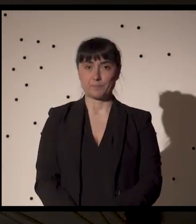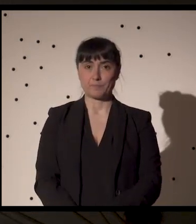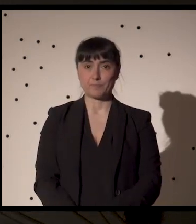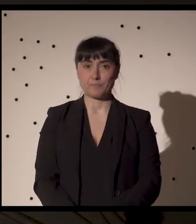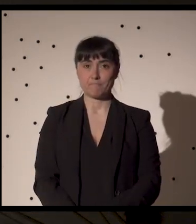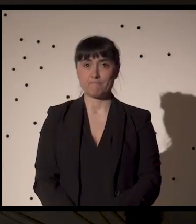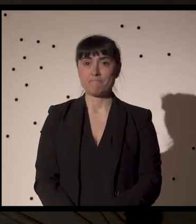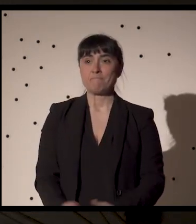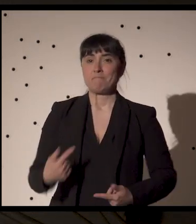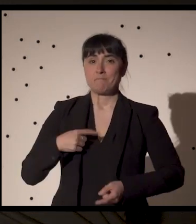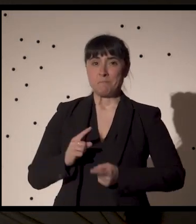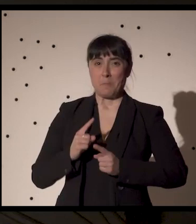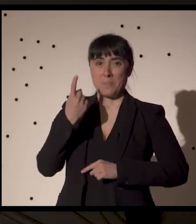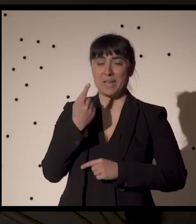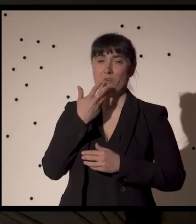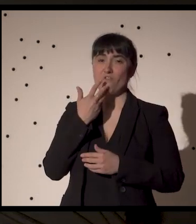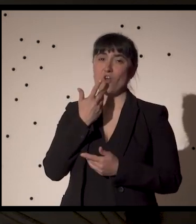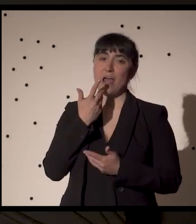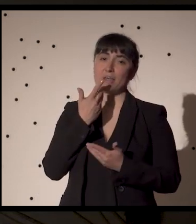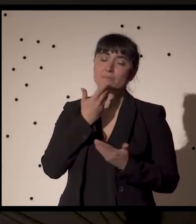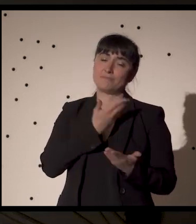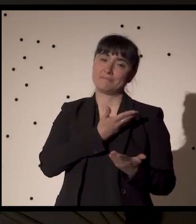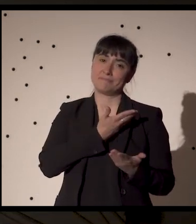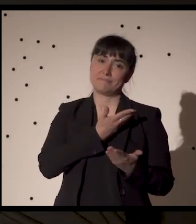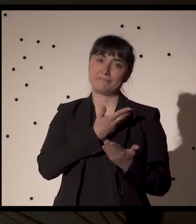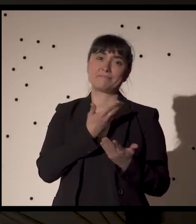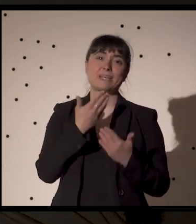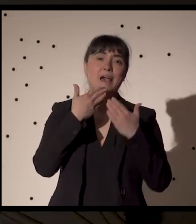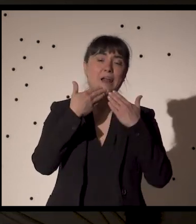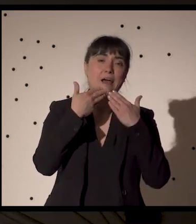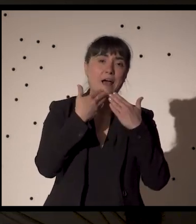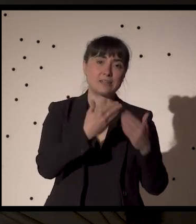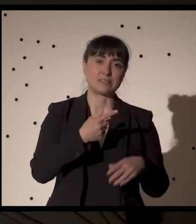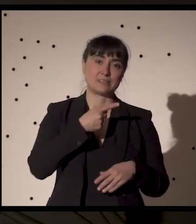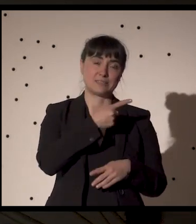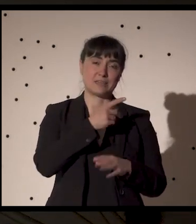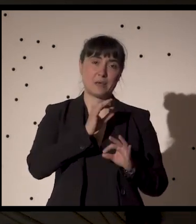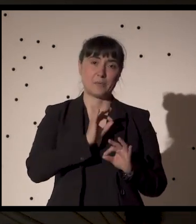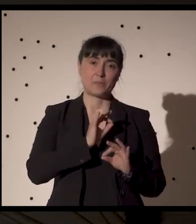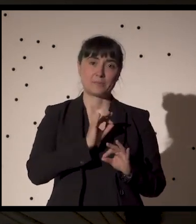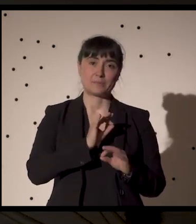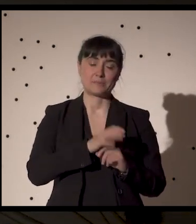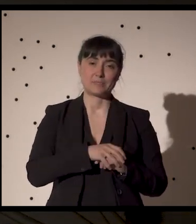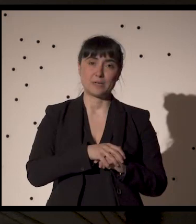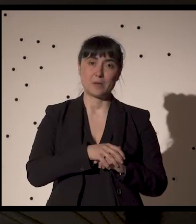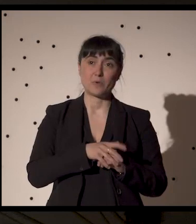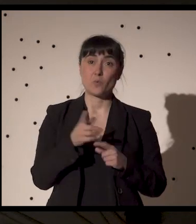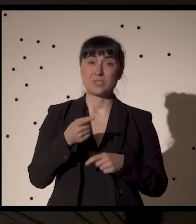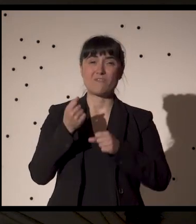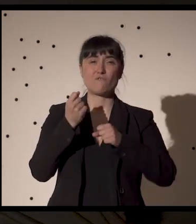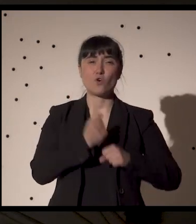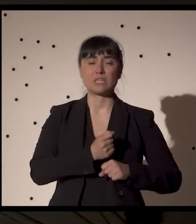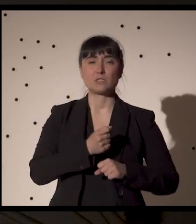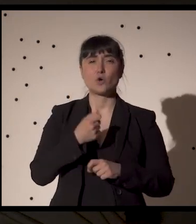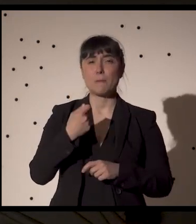proprio con un ringraziamento a te al padrone di casa ma soprattutto al presidente di questa grande fondazione